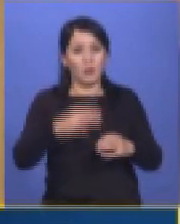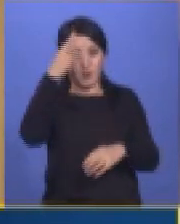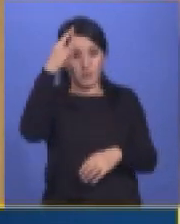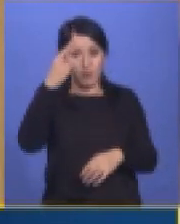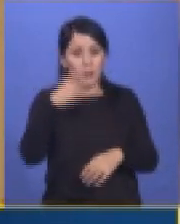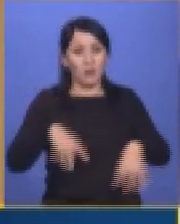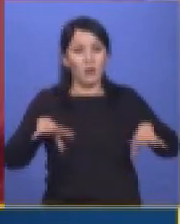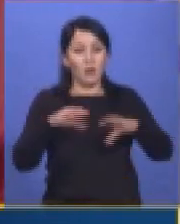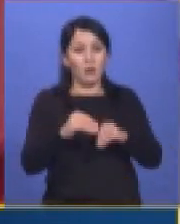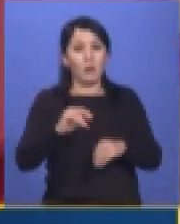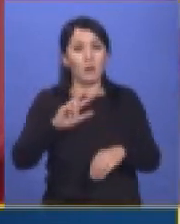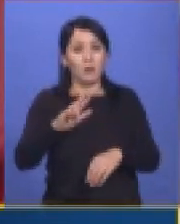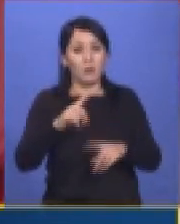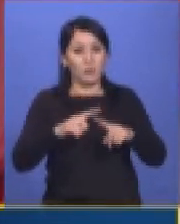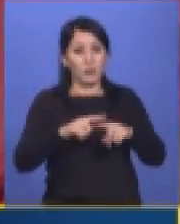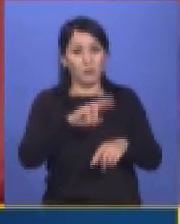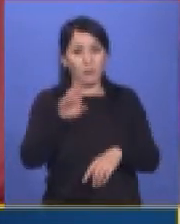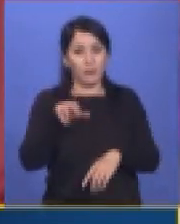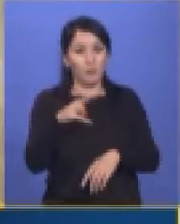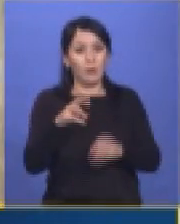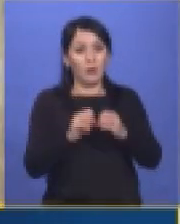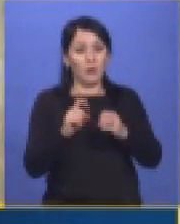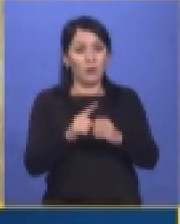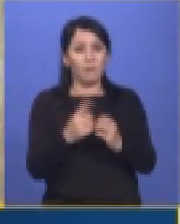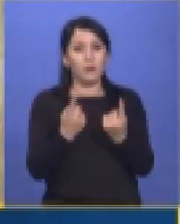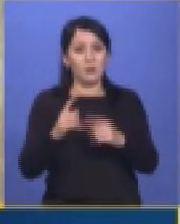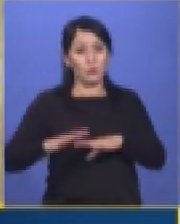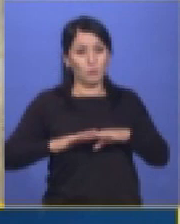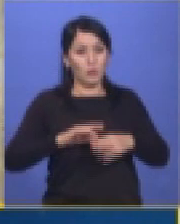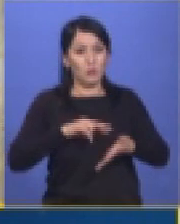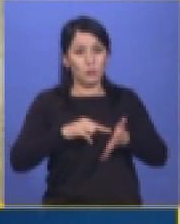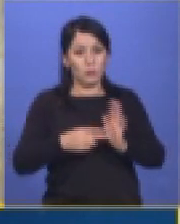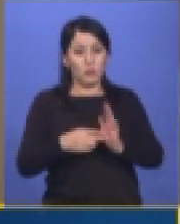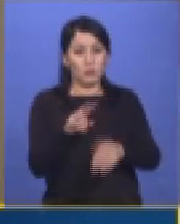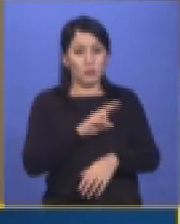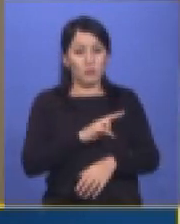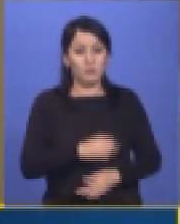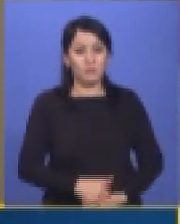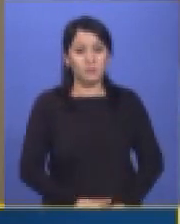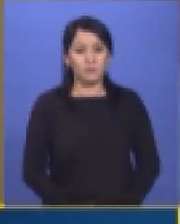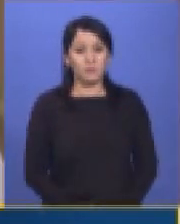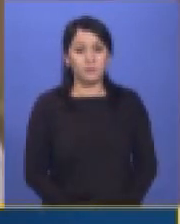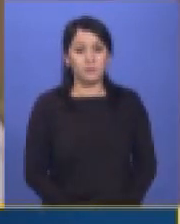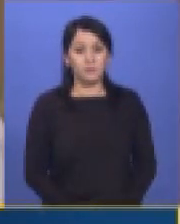Қазақстанда жалпы құны 3,5 миллиард доллардан асатын 11 ірі инвестициялық жобада жұмыс істеуде.